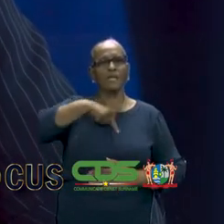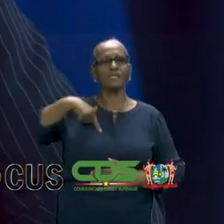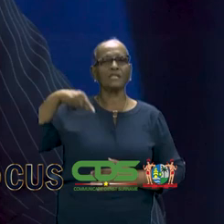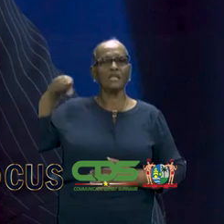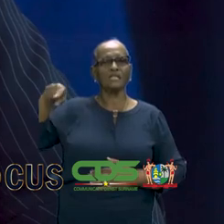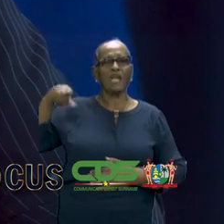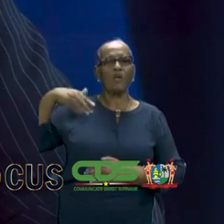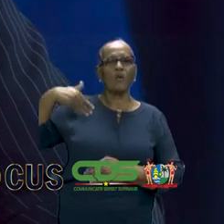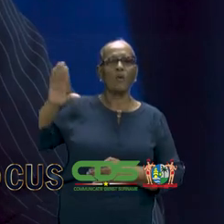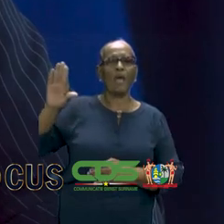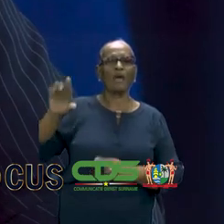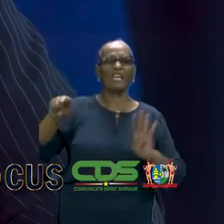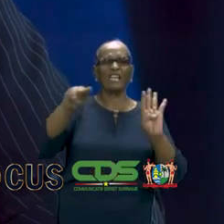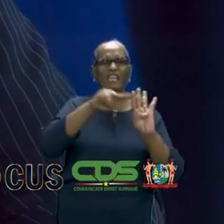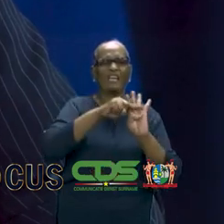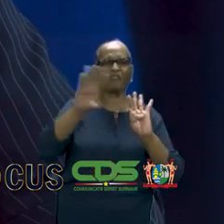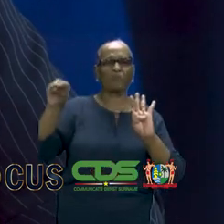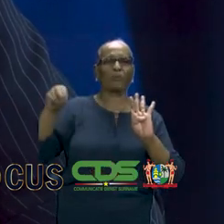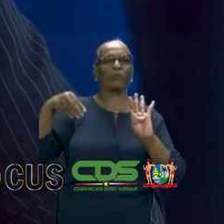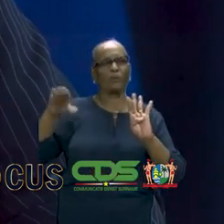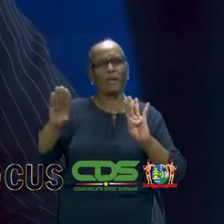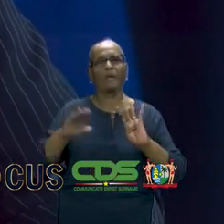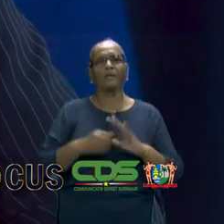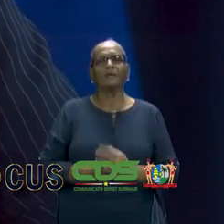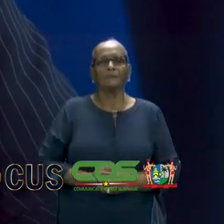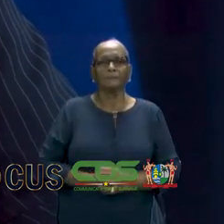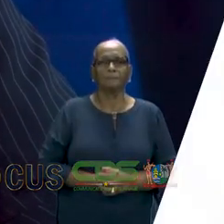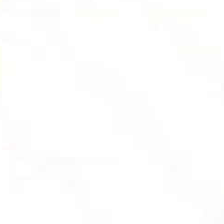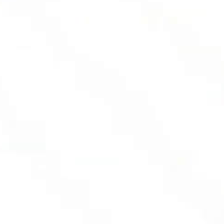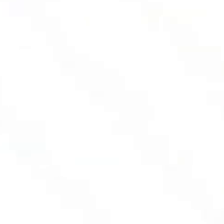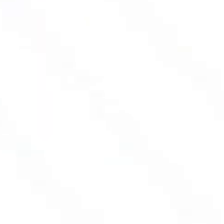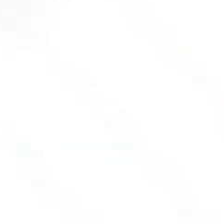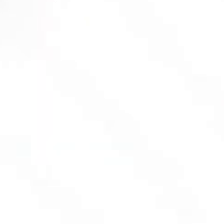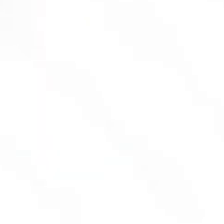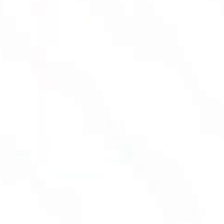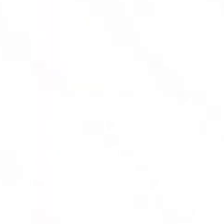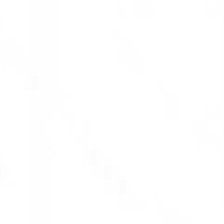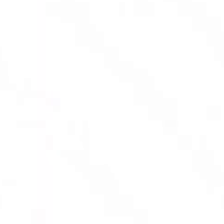ik alle Surinamers ook bedanken voor die ondersteuning.